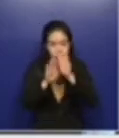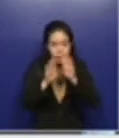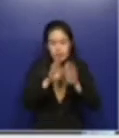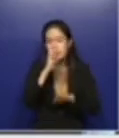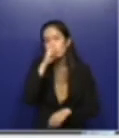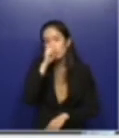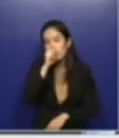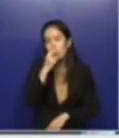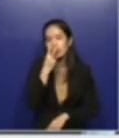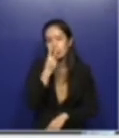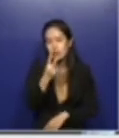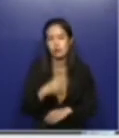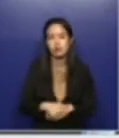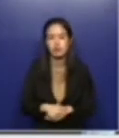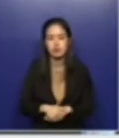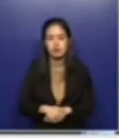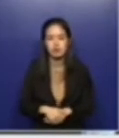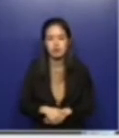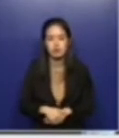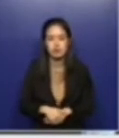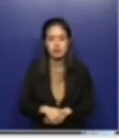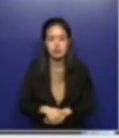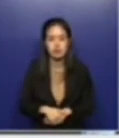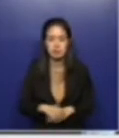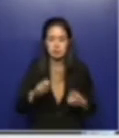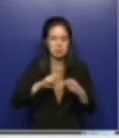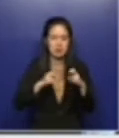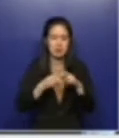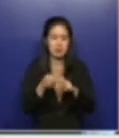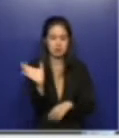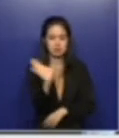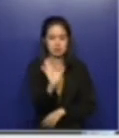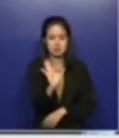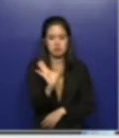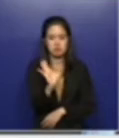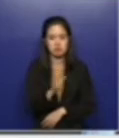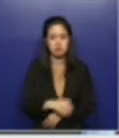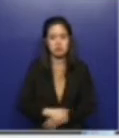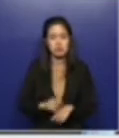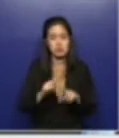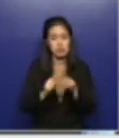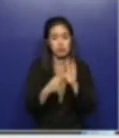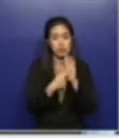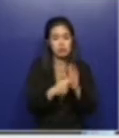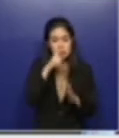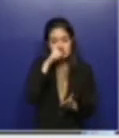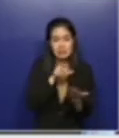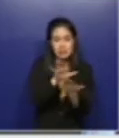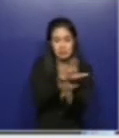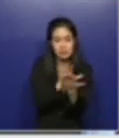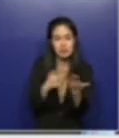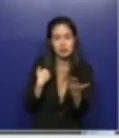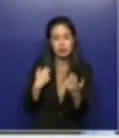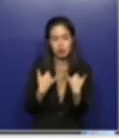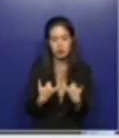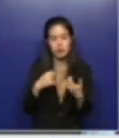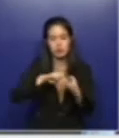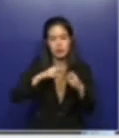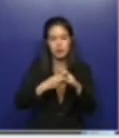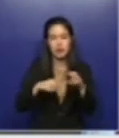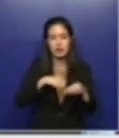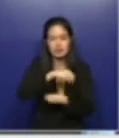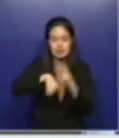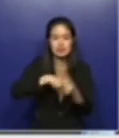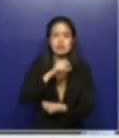านี่แหละเขาไม่มีวิกฤตถึงขนาดนี้นะครับบอกว่าประเทศไทยจะเป็นภาวะประเทศที่ประสบภาวะวิกฤตเศรษฐกิจตกต่ำ